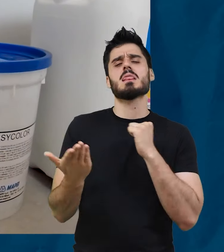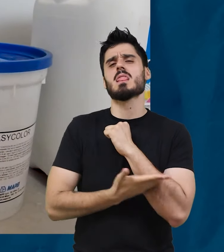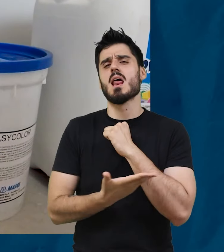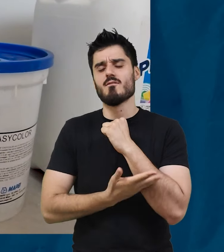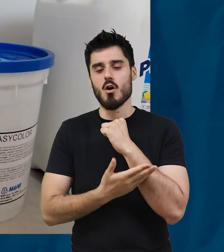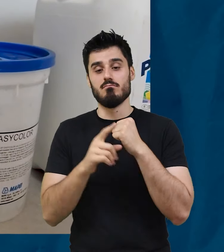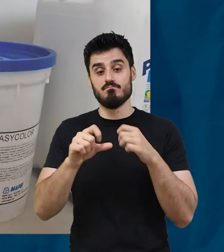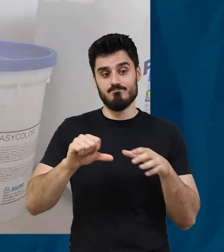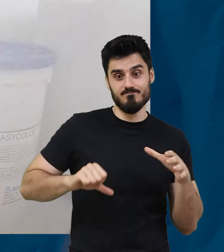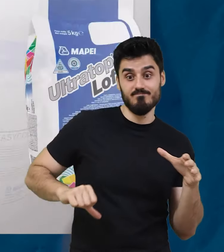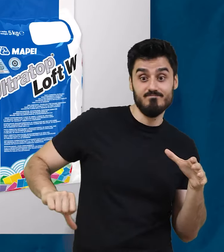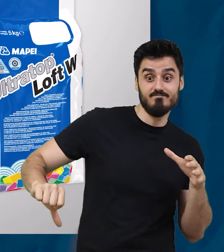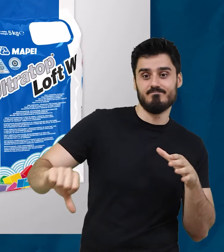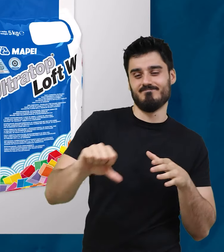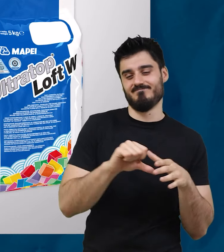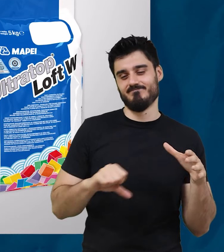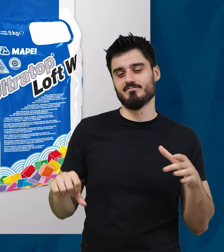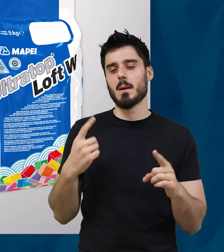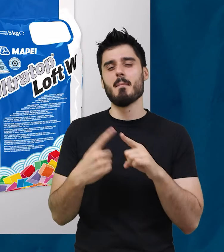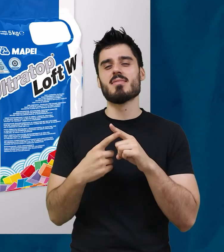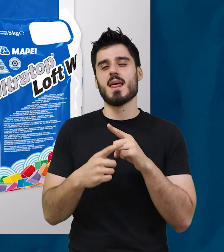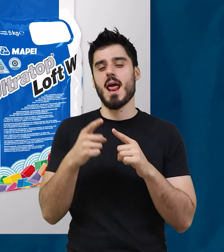именно ултратоп лофт.